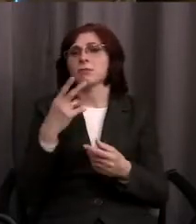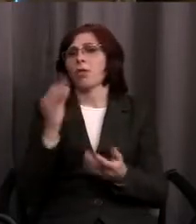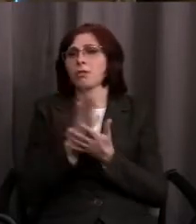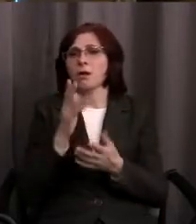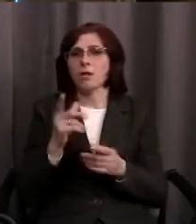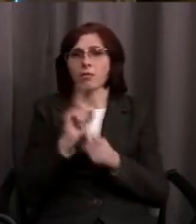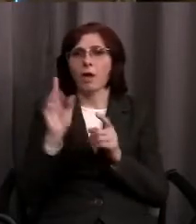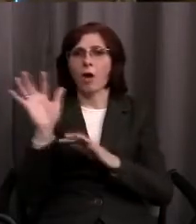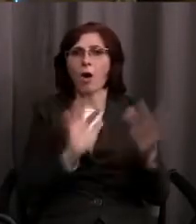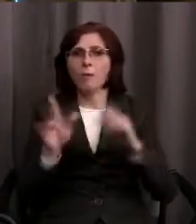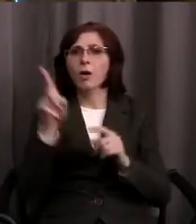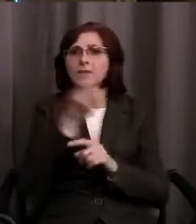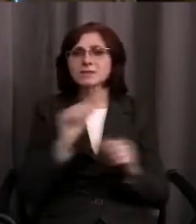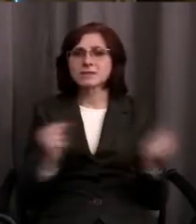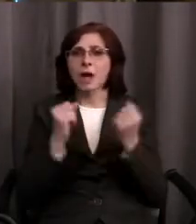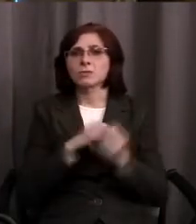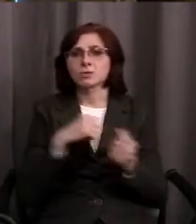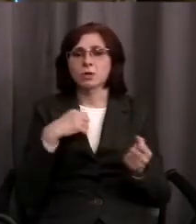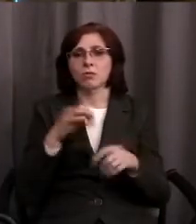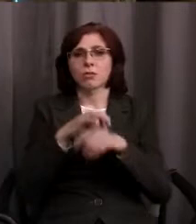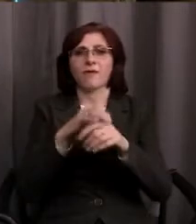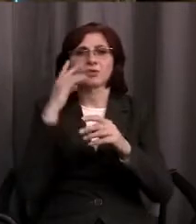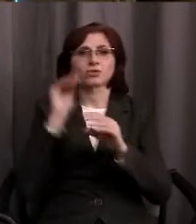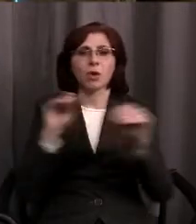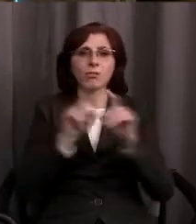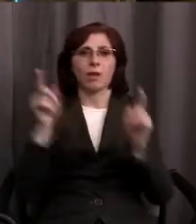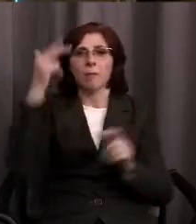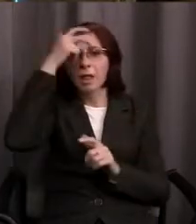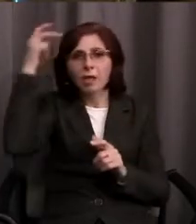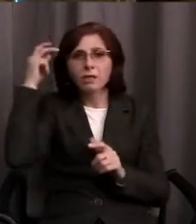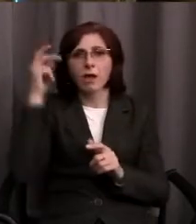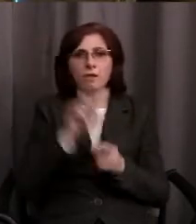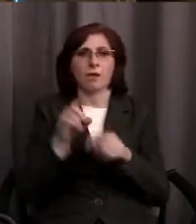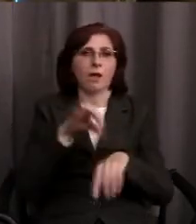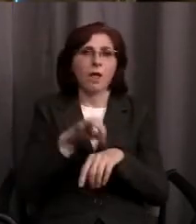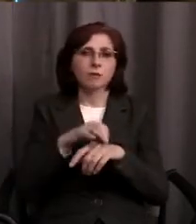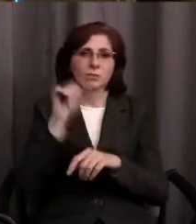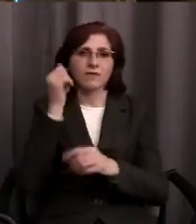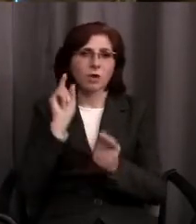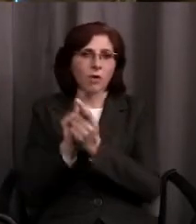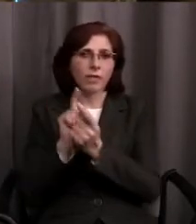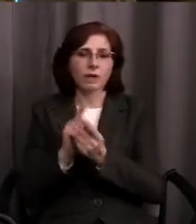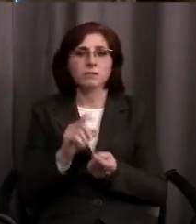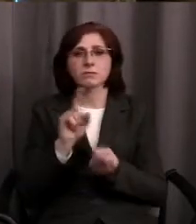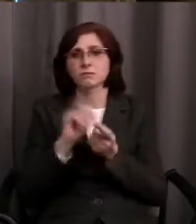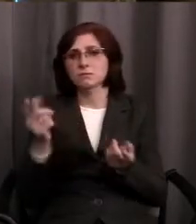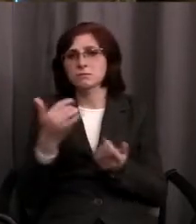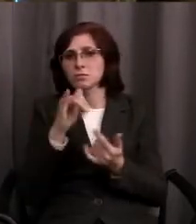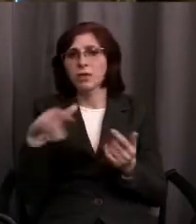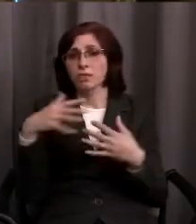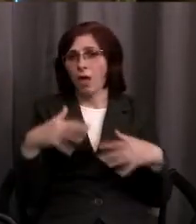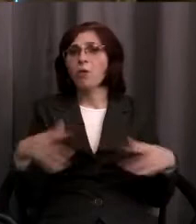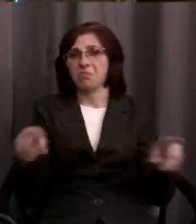opiekunów, a starają się prowadzić szkolenia dla pielęgniarek, dla lekarzy pierwszego kontaktu, dla neurologów